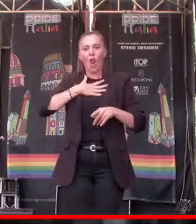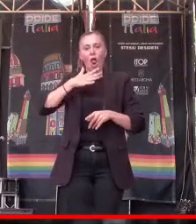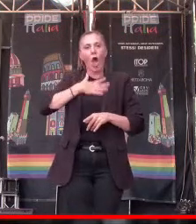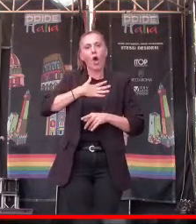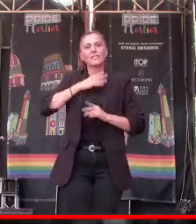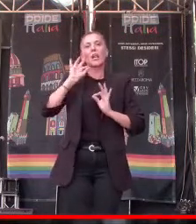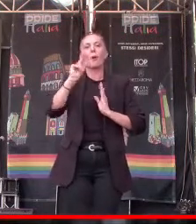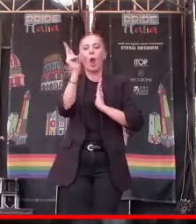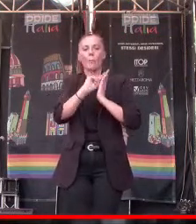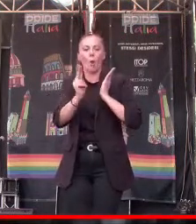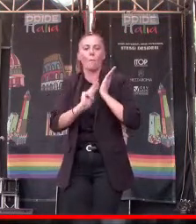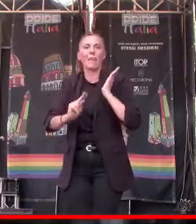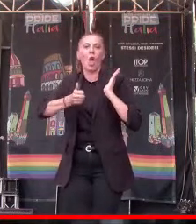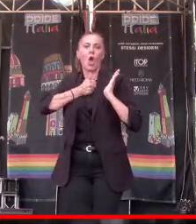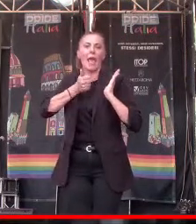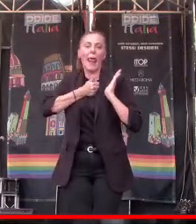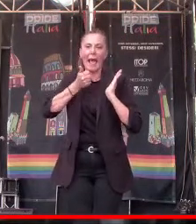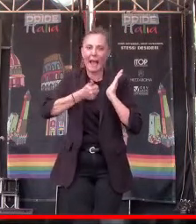sono fatte di